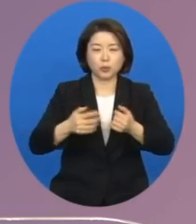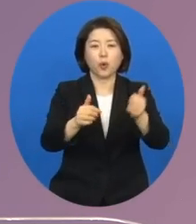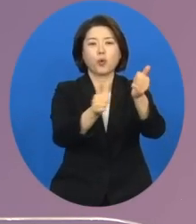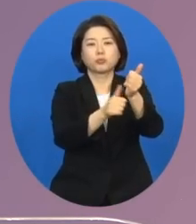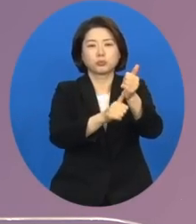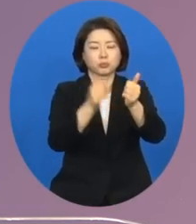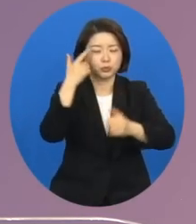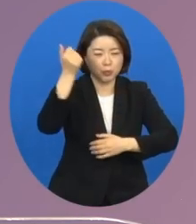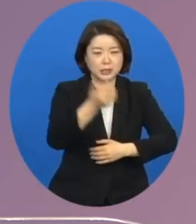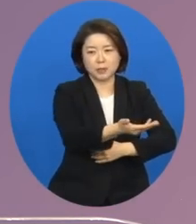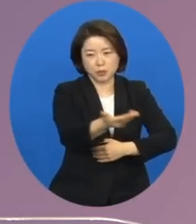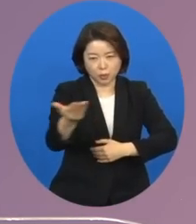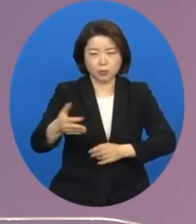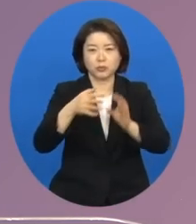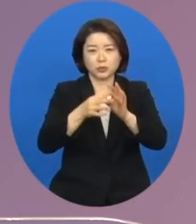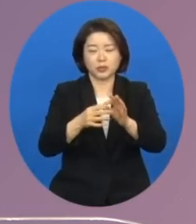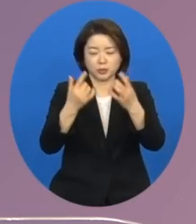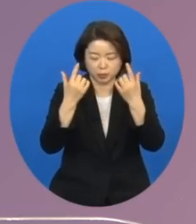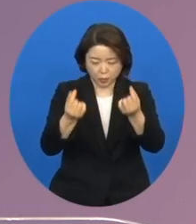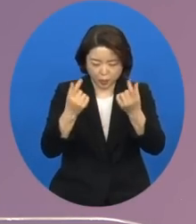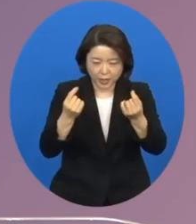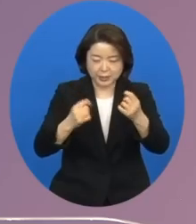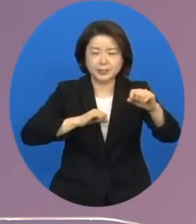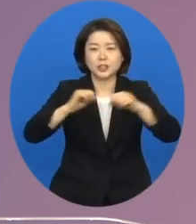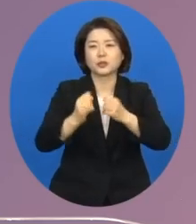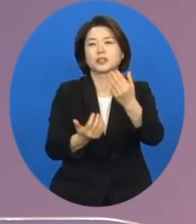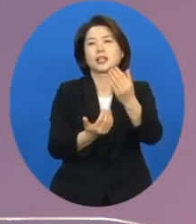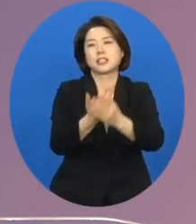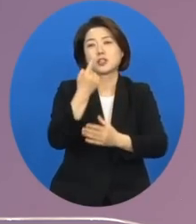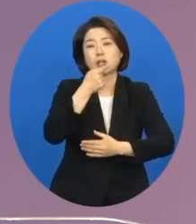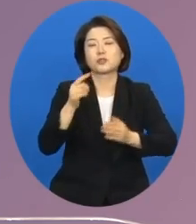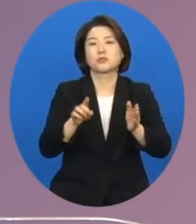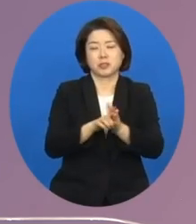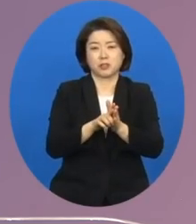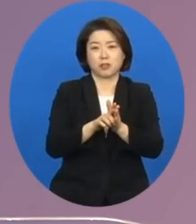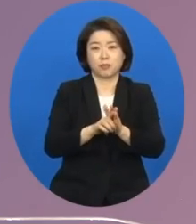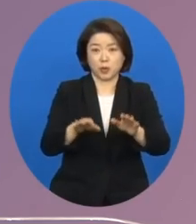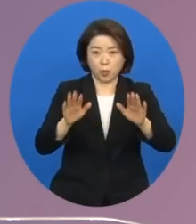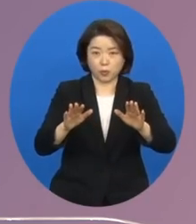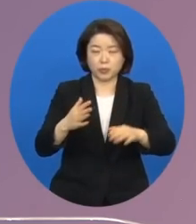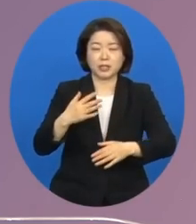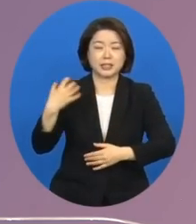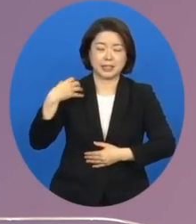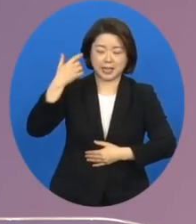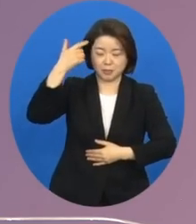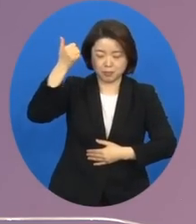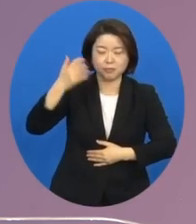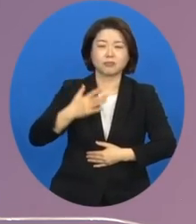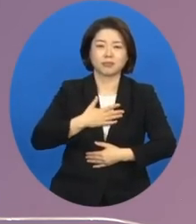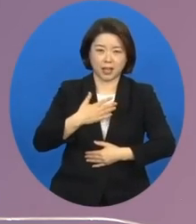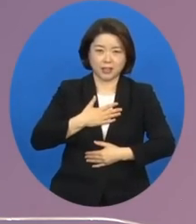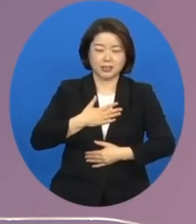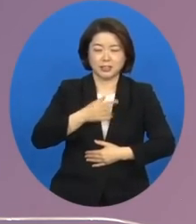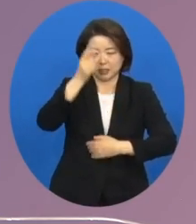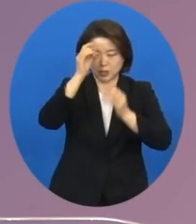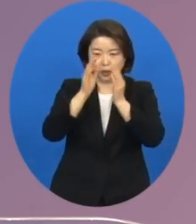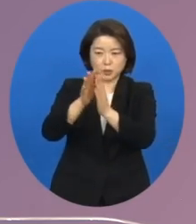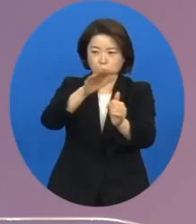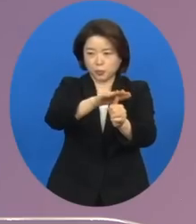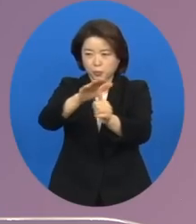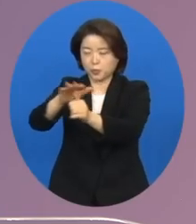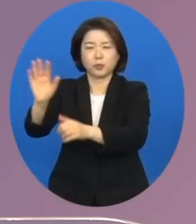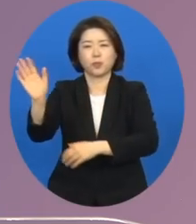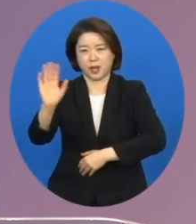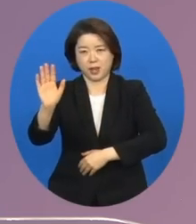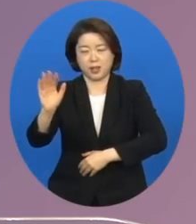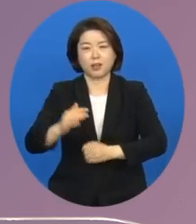통해서도 동일한 역사가 일어날 줄 믿고 오늘은 담임자인 자신은 기도하지 않으시고